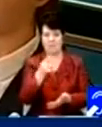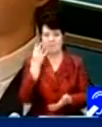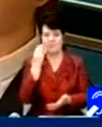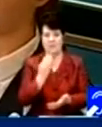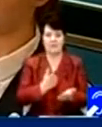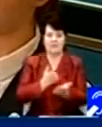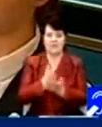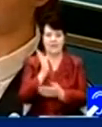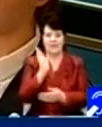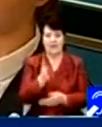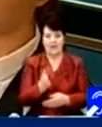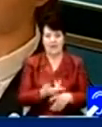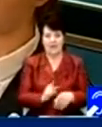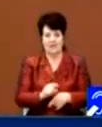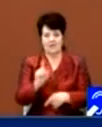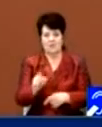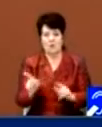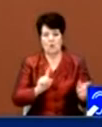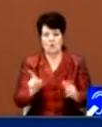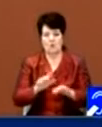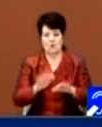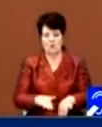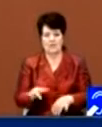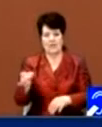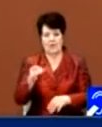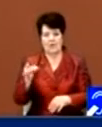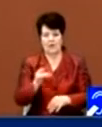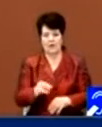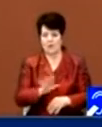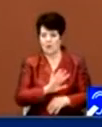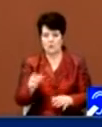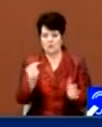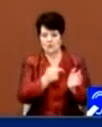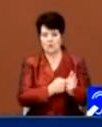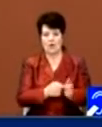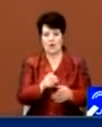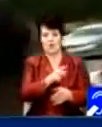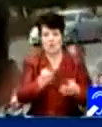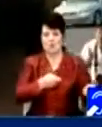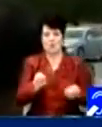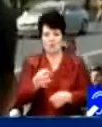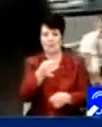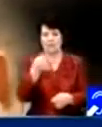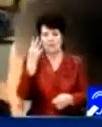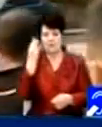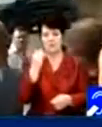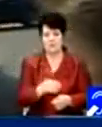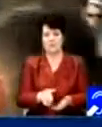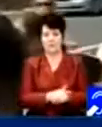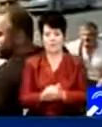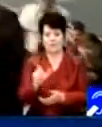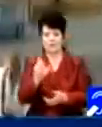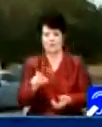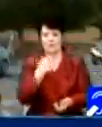direct către comunități, direct către consilii locale, consilii raionale, nu să ajungă în Guvernul Republicii Moldova. De asemenea, unioniștii spun că îi vor